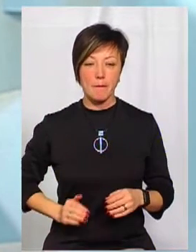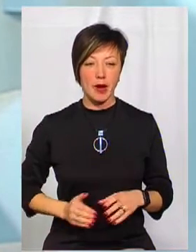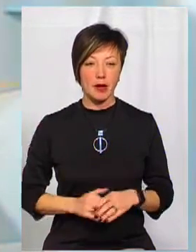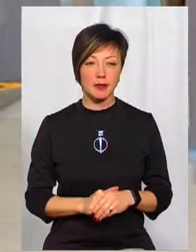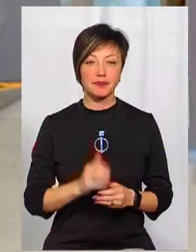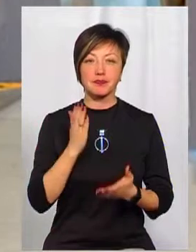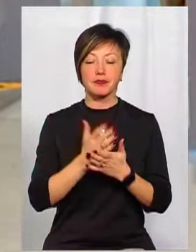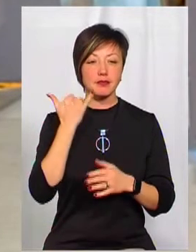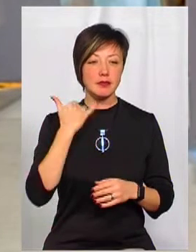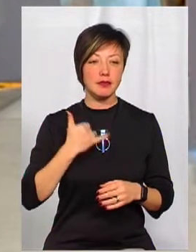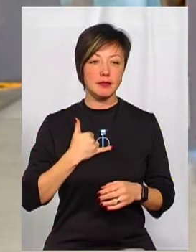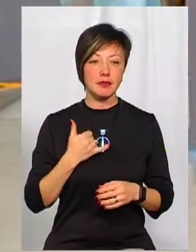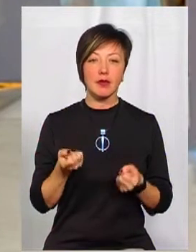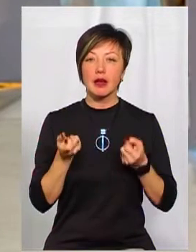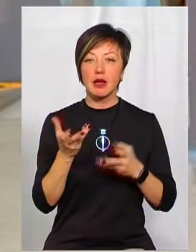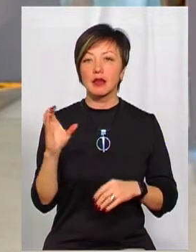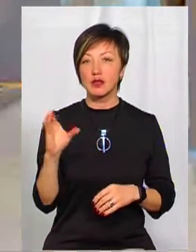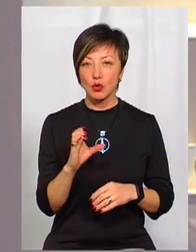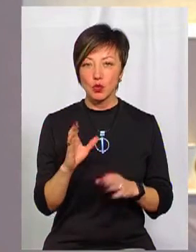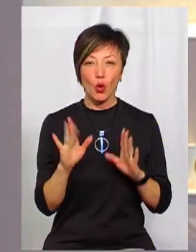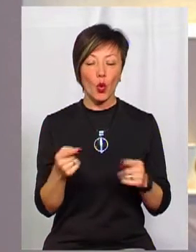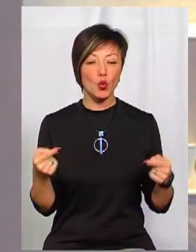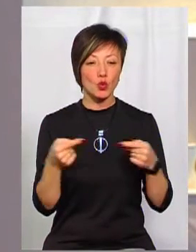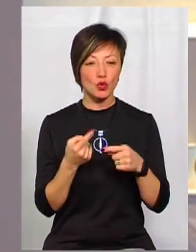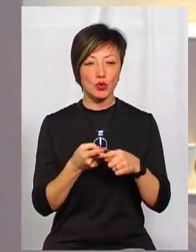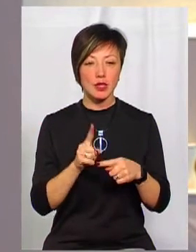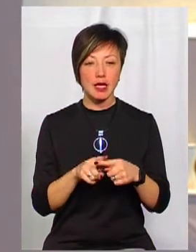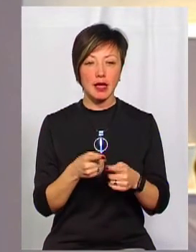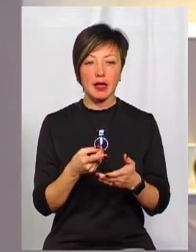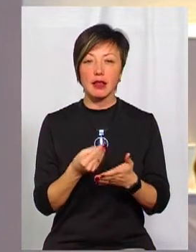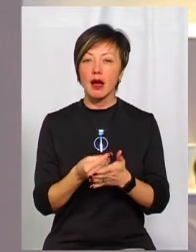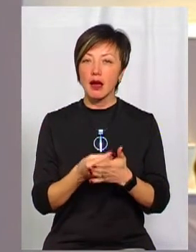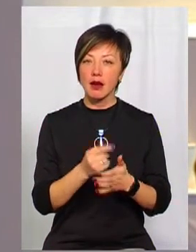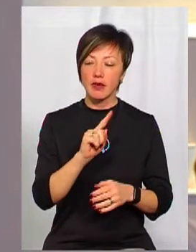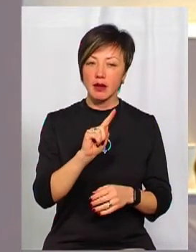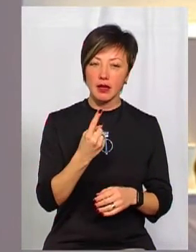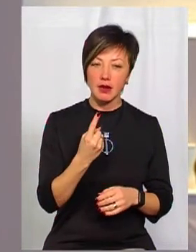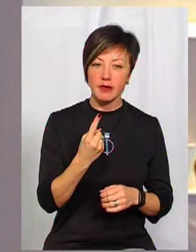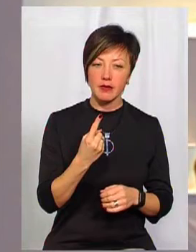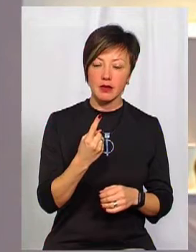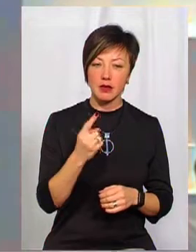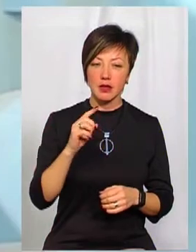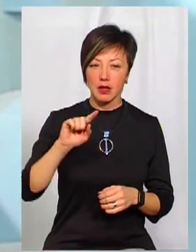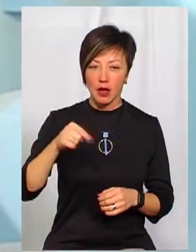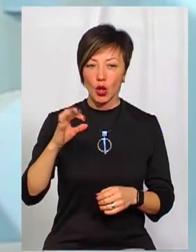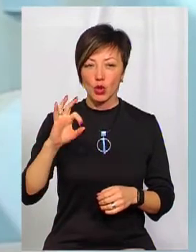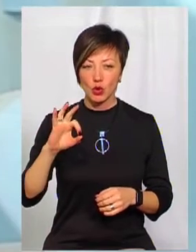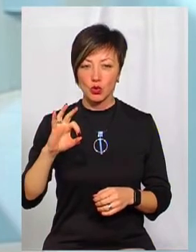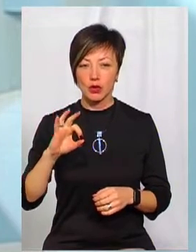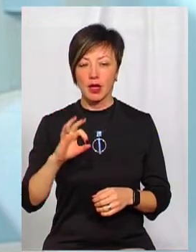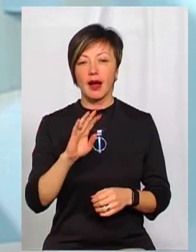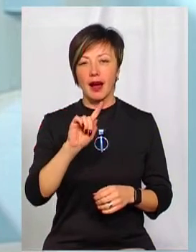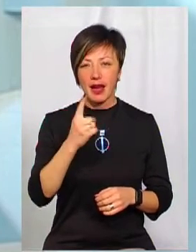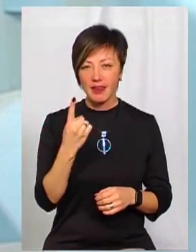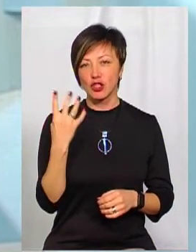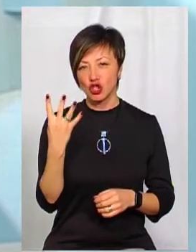Ще маємо телефонний дзвінок, буквально кілька секунд. Ще лише уточню, оцей тариф гривня 0,44. Гривна